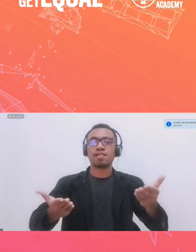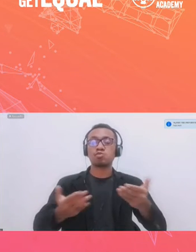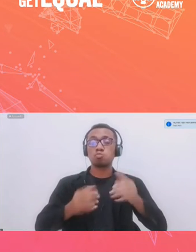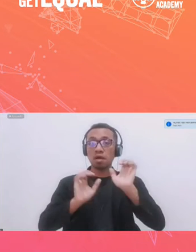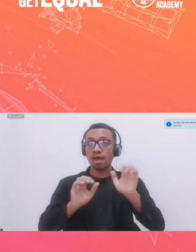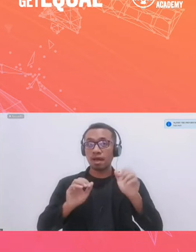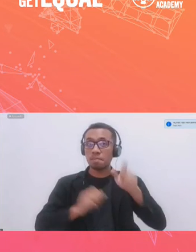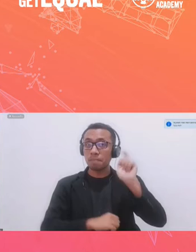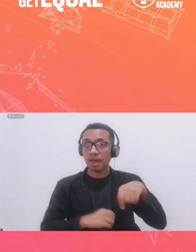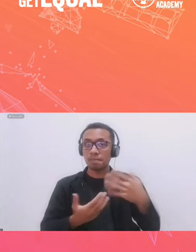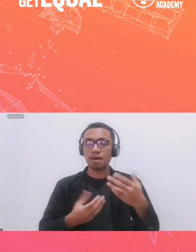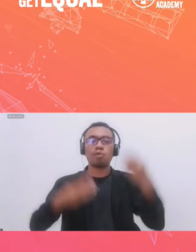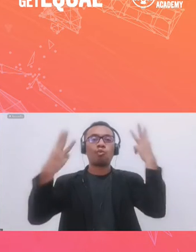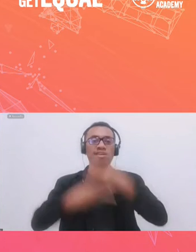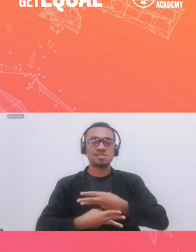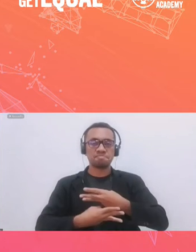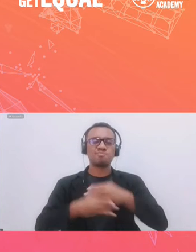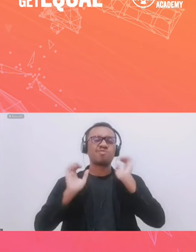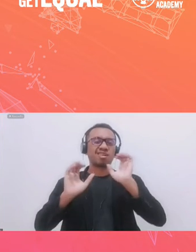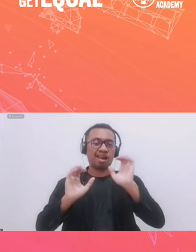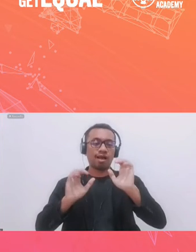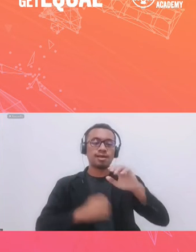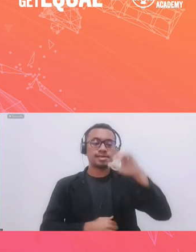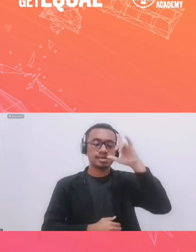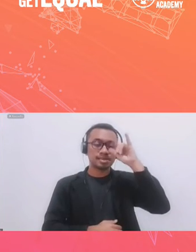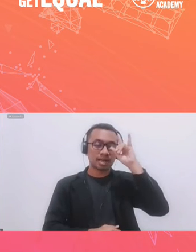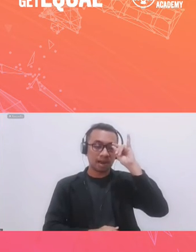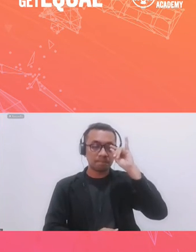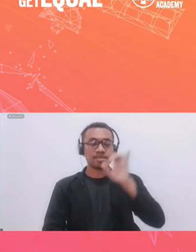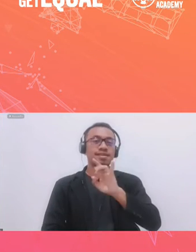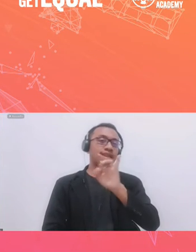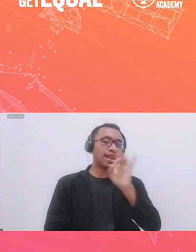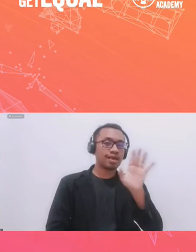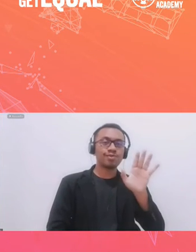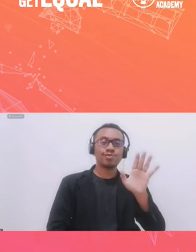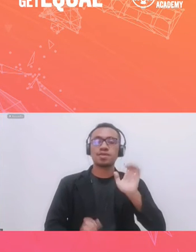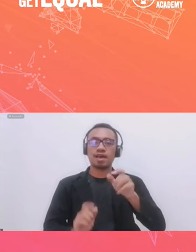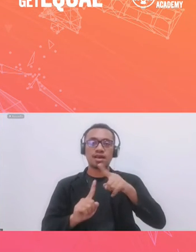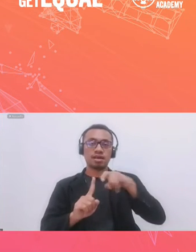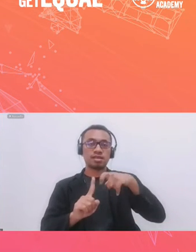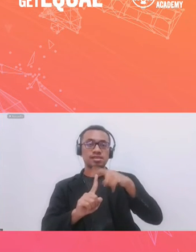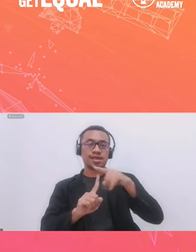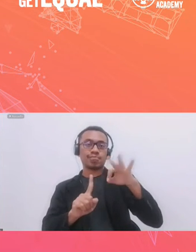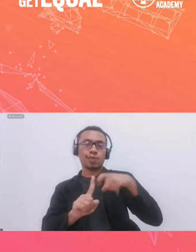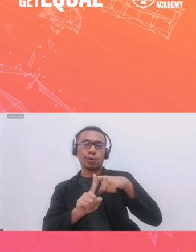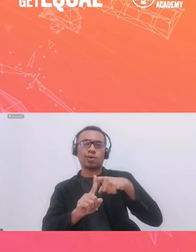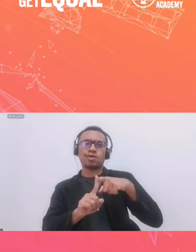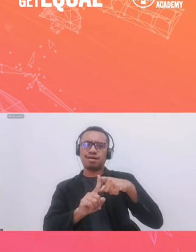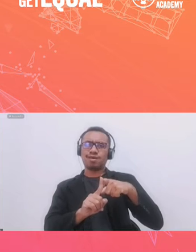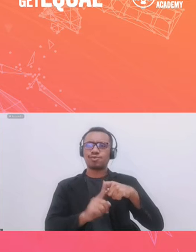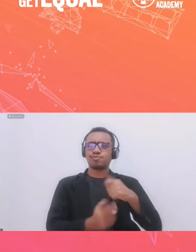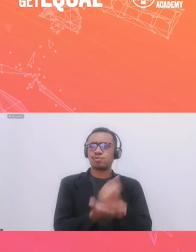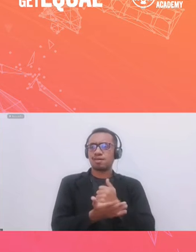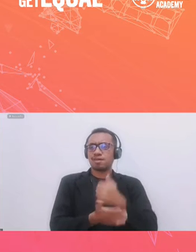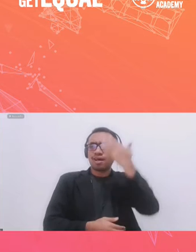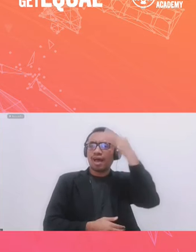ya, Instagram, semua macam-macam ya, sampai TikTok gitu, yang paling saya nggak familiar itu. Tapi ternyata banyak sekali